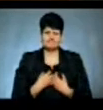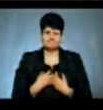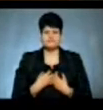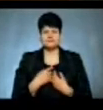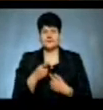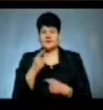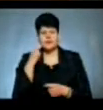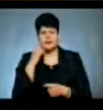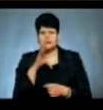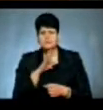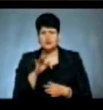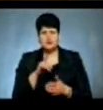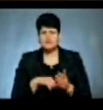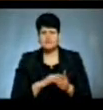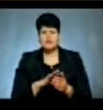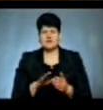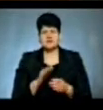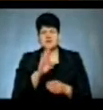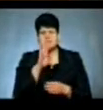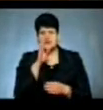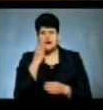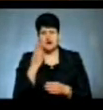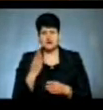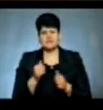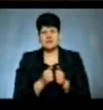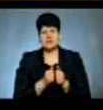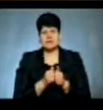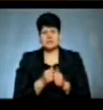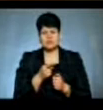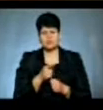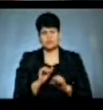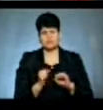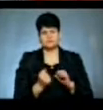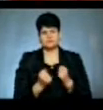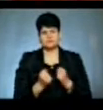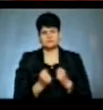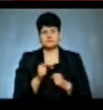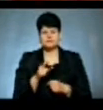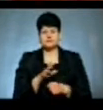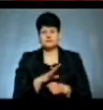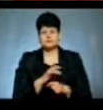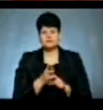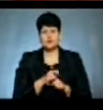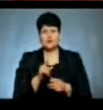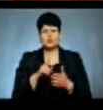він не сподівався такої зради від найближчих його соратників. Він був